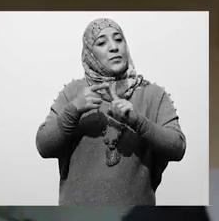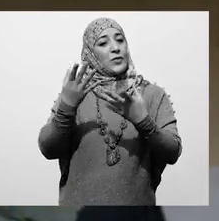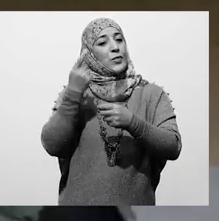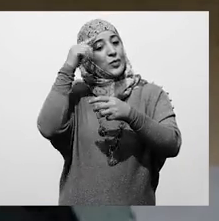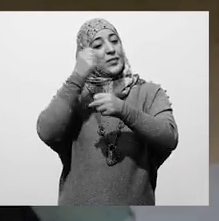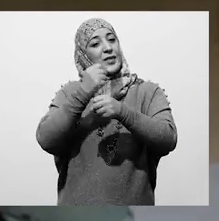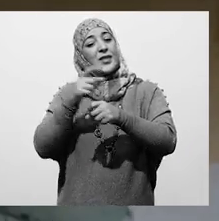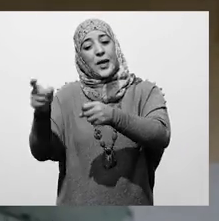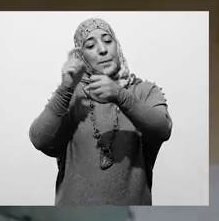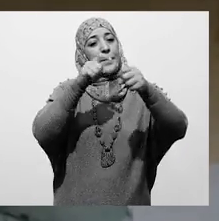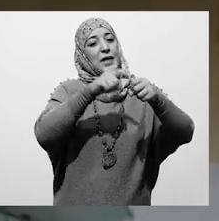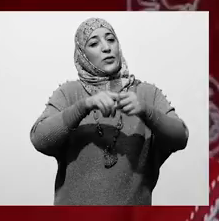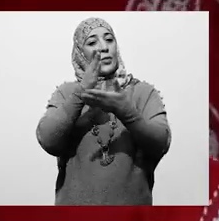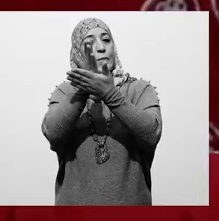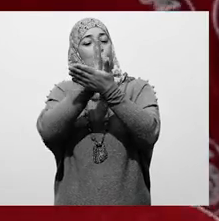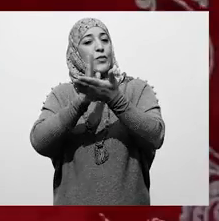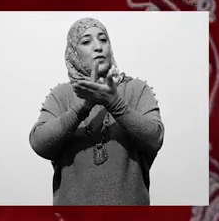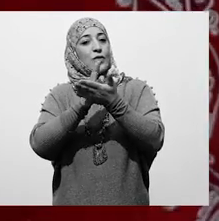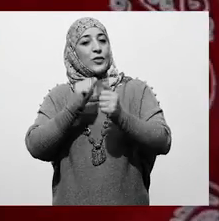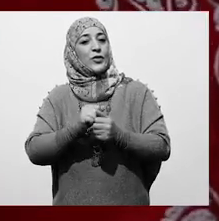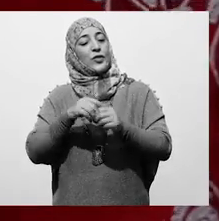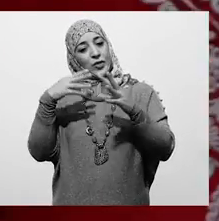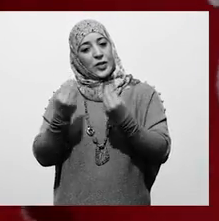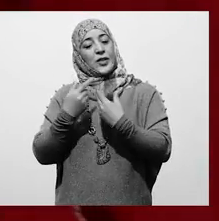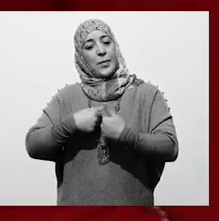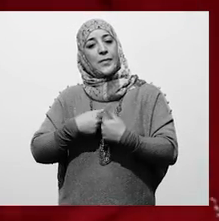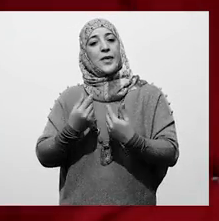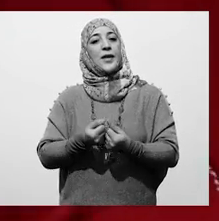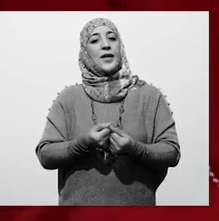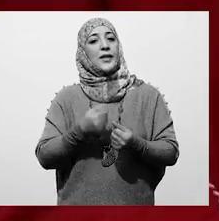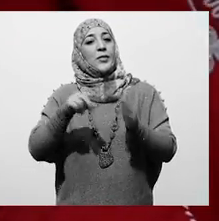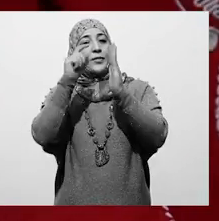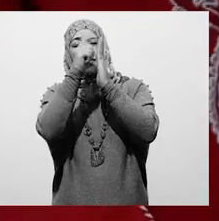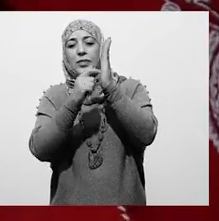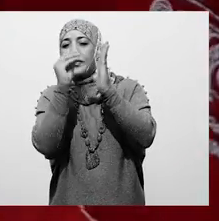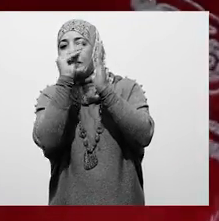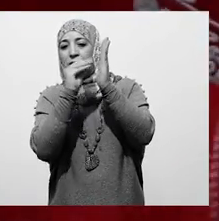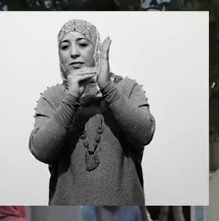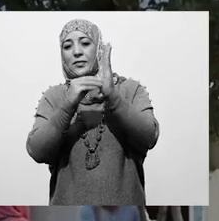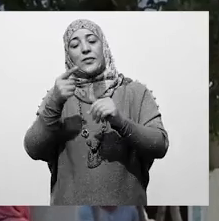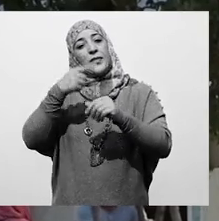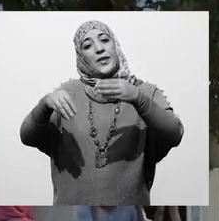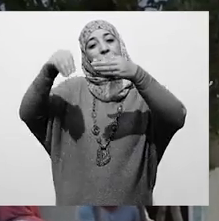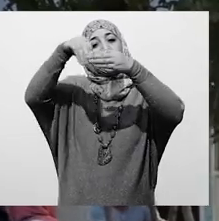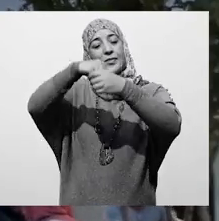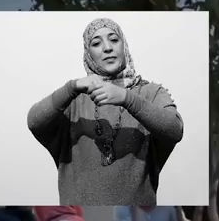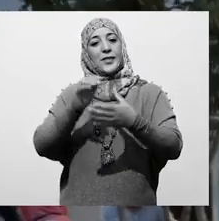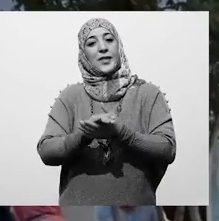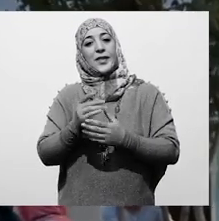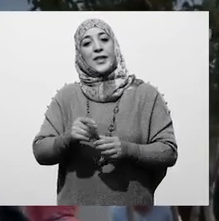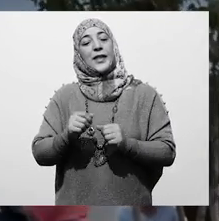participantes au projet mis en oeuvre par part est lourd pour impact beaucoup plus inclusif et également